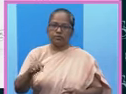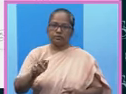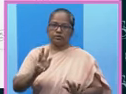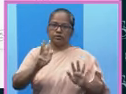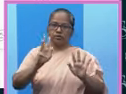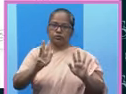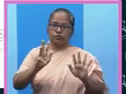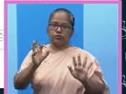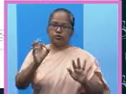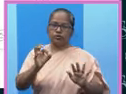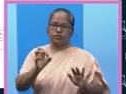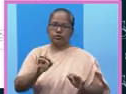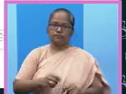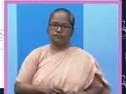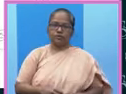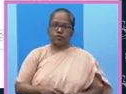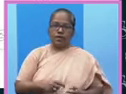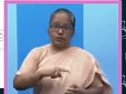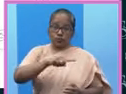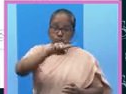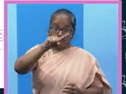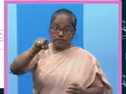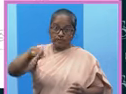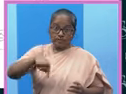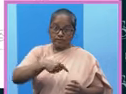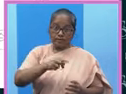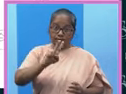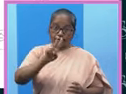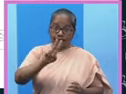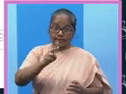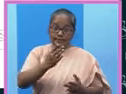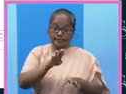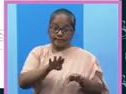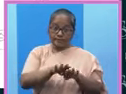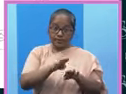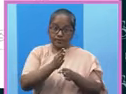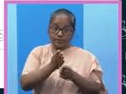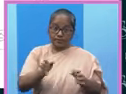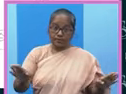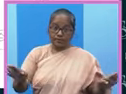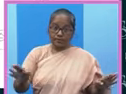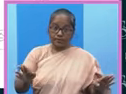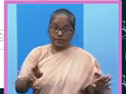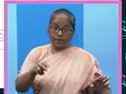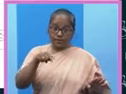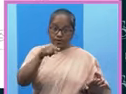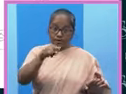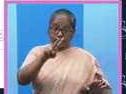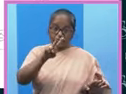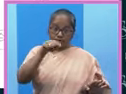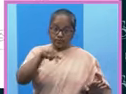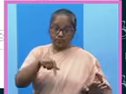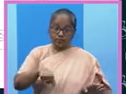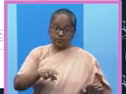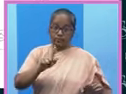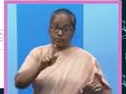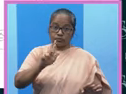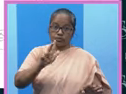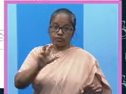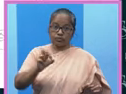90 டிகிரி. நல்லா கவனிங்க, ஒரு வட்டமானது 2 சம அளவுள்ள வட்டக்கோண பகுதிகளாக பிரிக்கப்படும் பொழுது 2 வகுக்கிறோம், 180